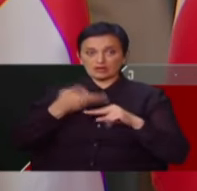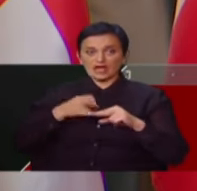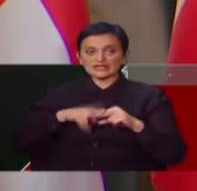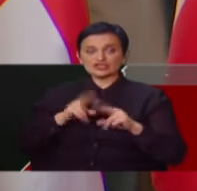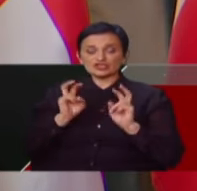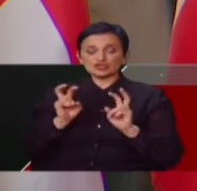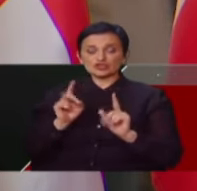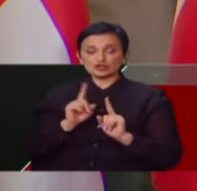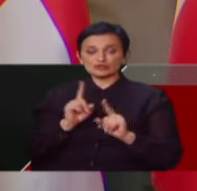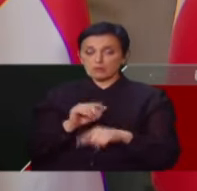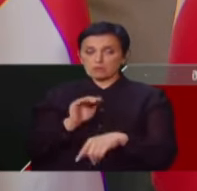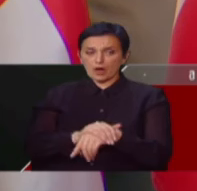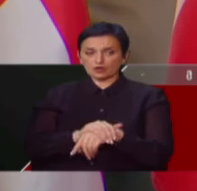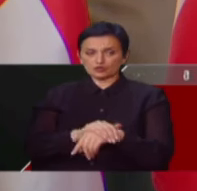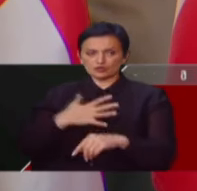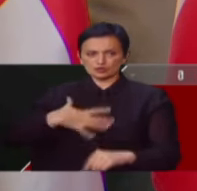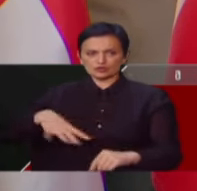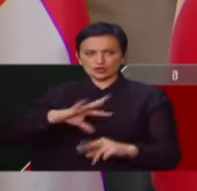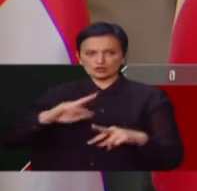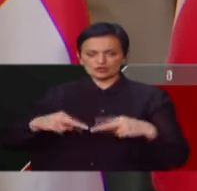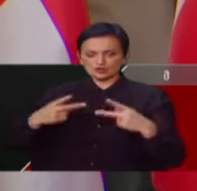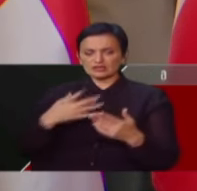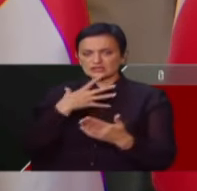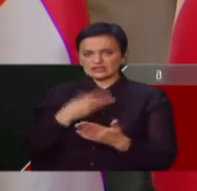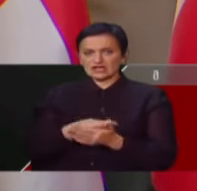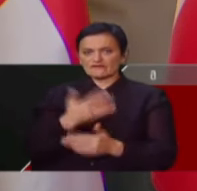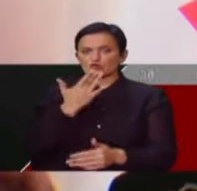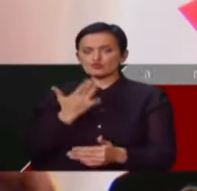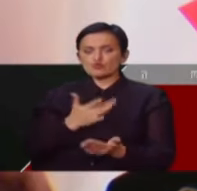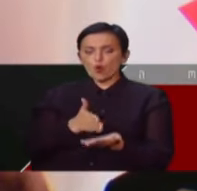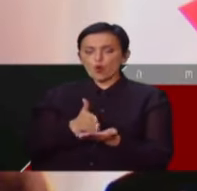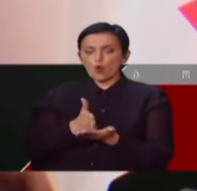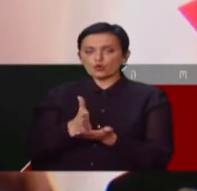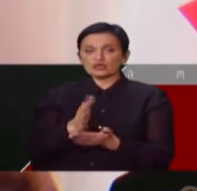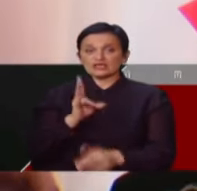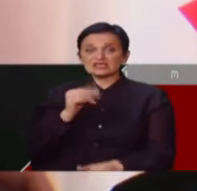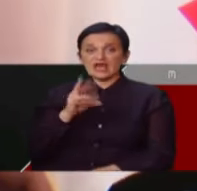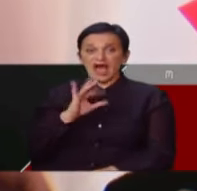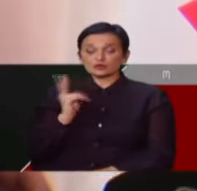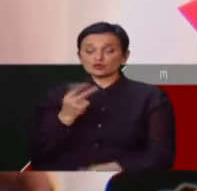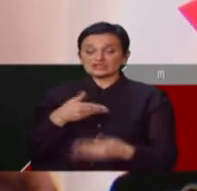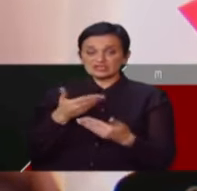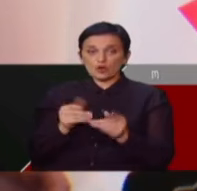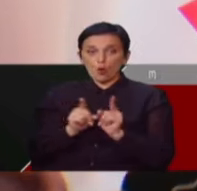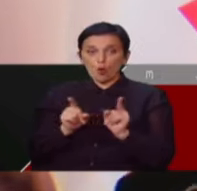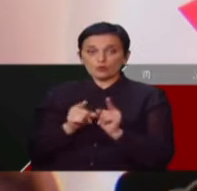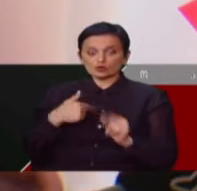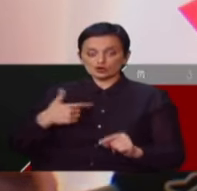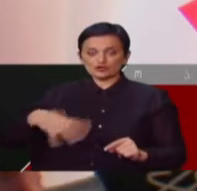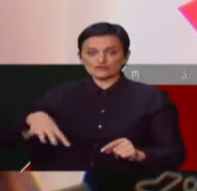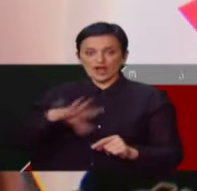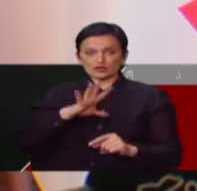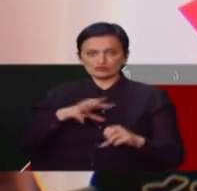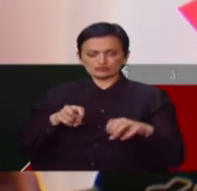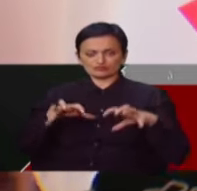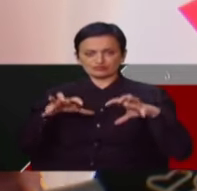იმას ნიშნავს, რომ ფაქტობრივად საქართველომ შეცვალა თავისი პოლიტიკური ორიენტაცია. ნატო სამიტის წინ ოპოზიციას ჩვენს ქვეყანაში ჰქონდა ყიჟინა